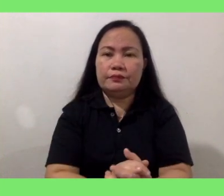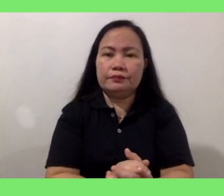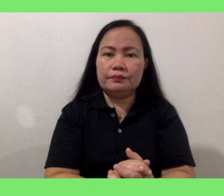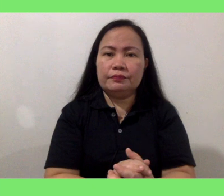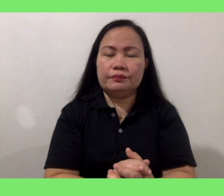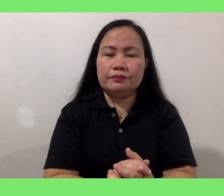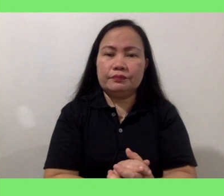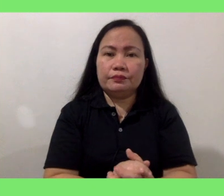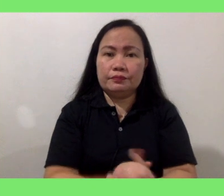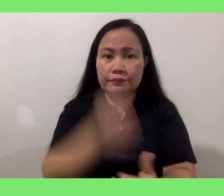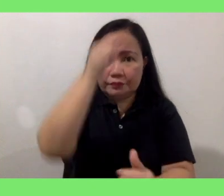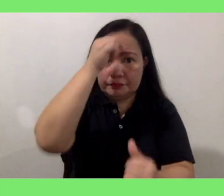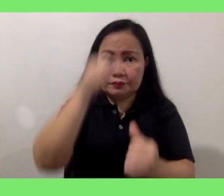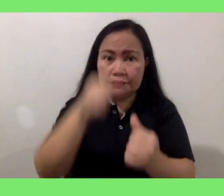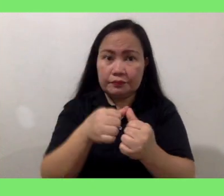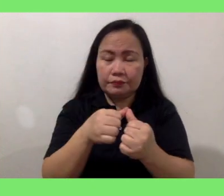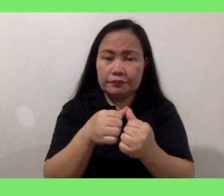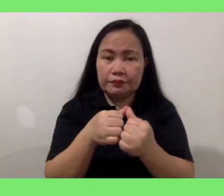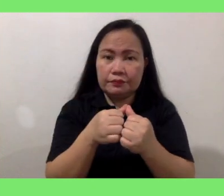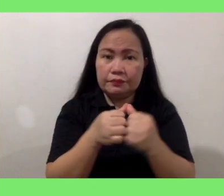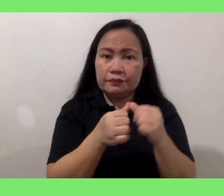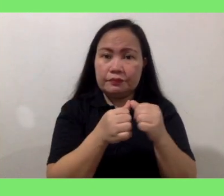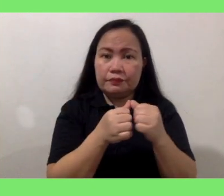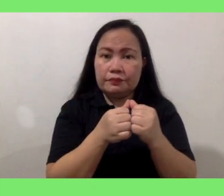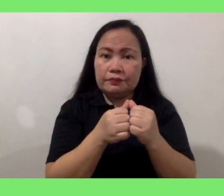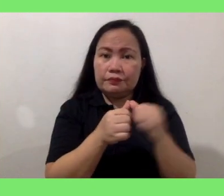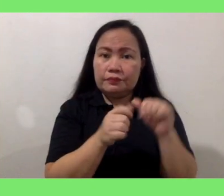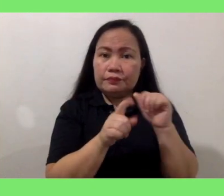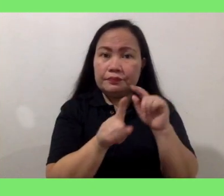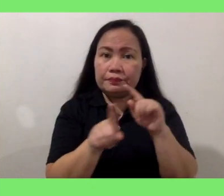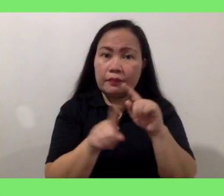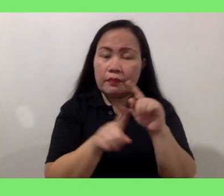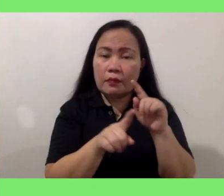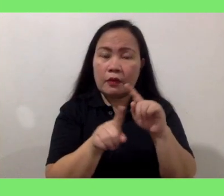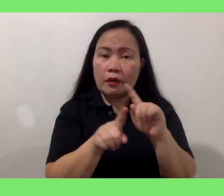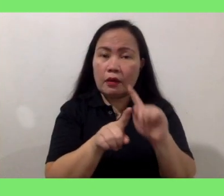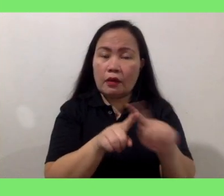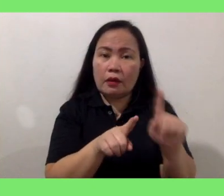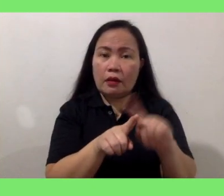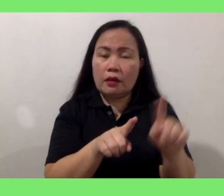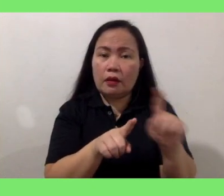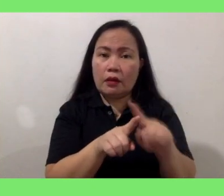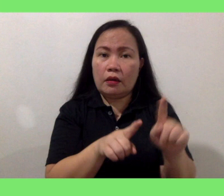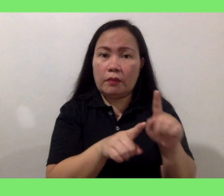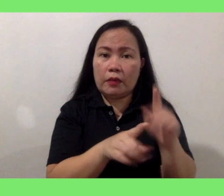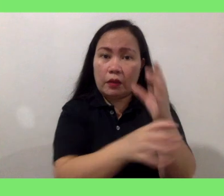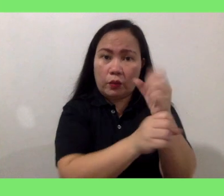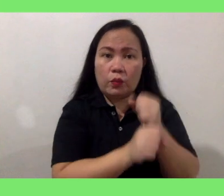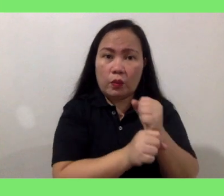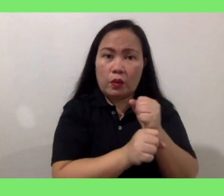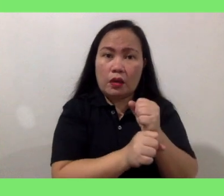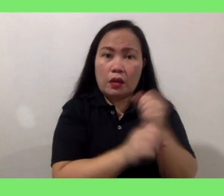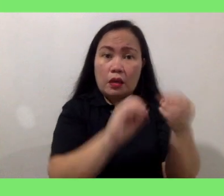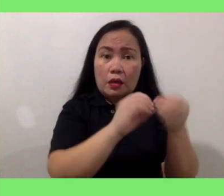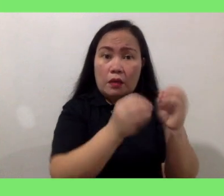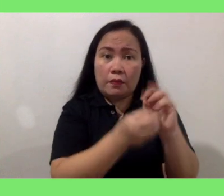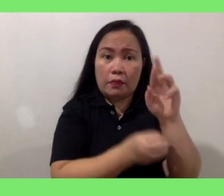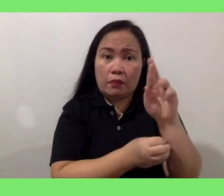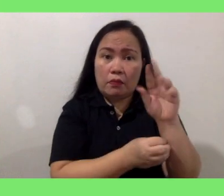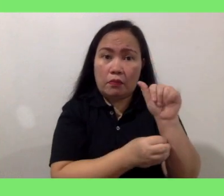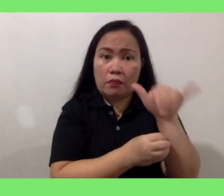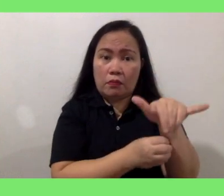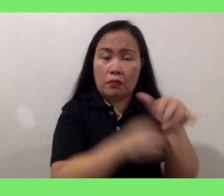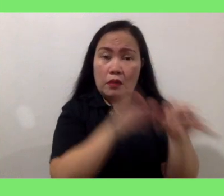3, 4. Okay. So, tatandaan po na iba po ang pagkuha ng number of